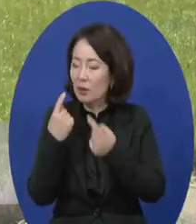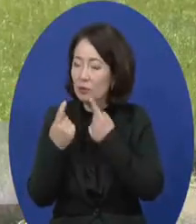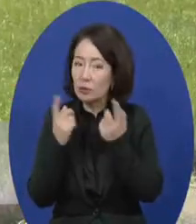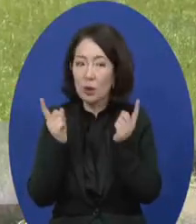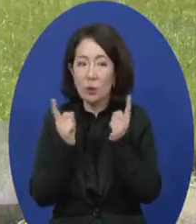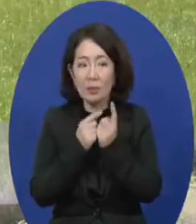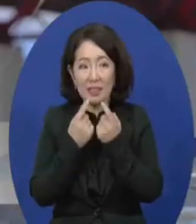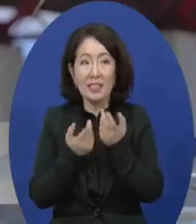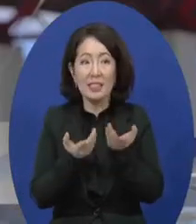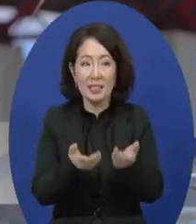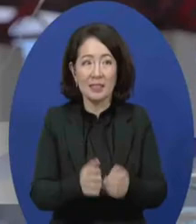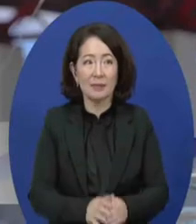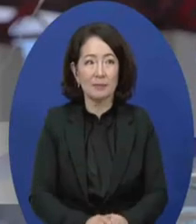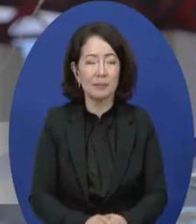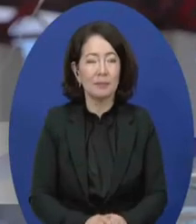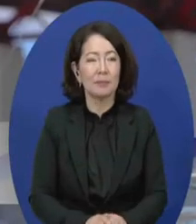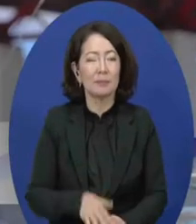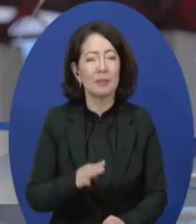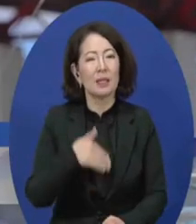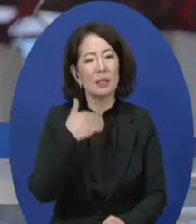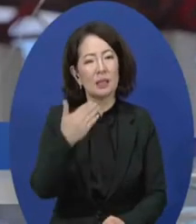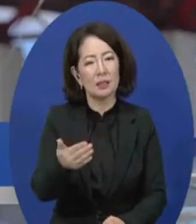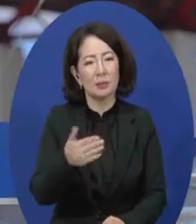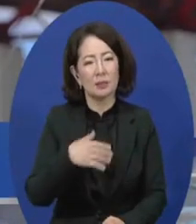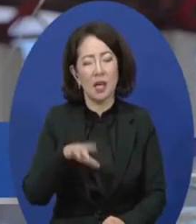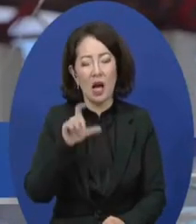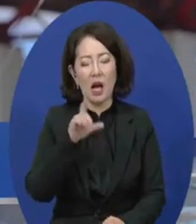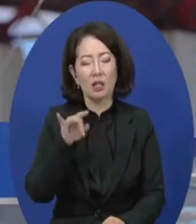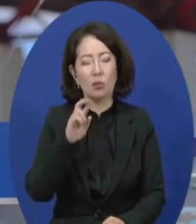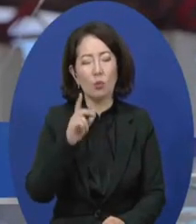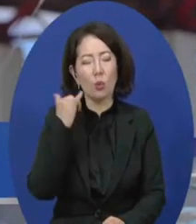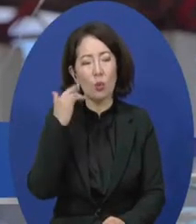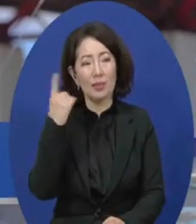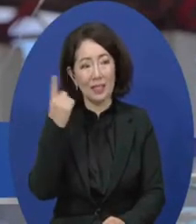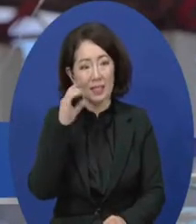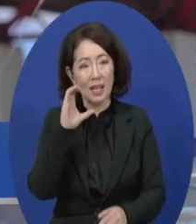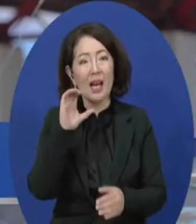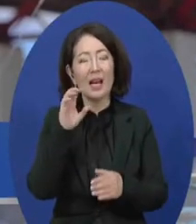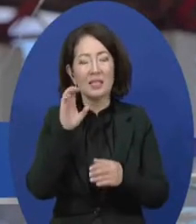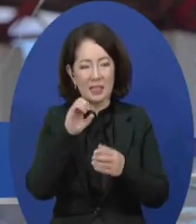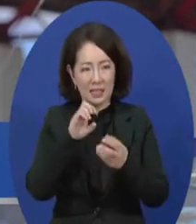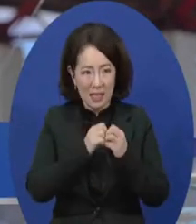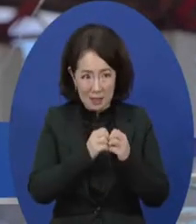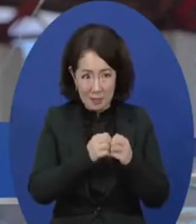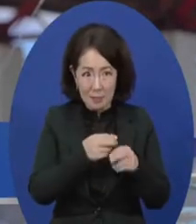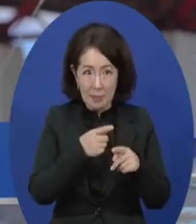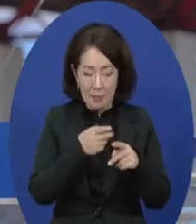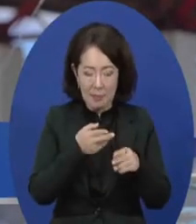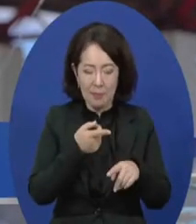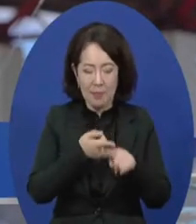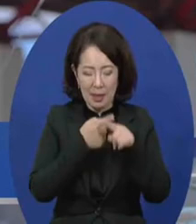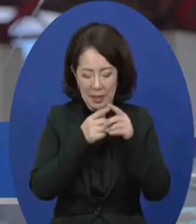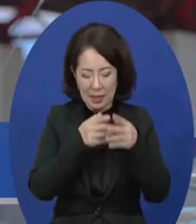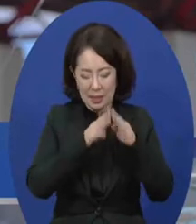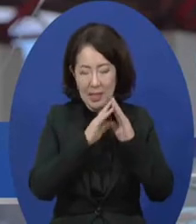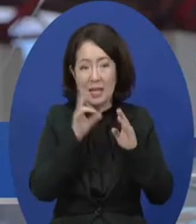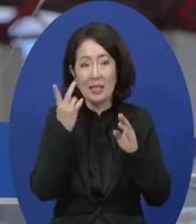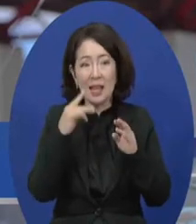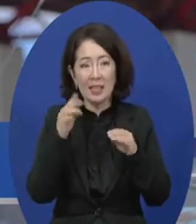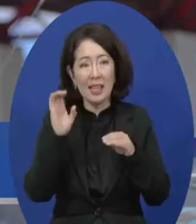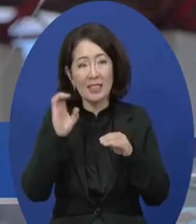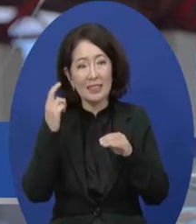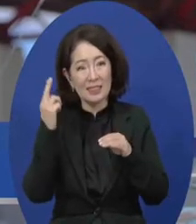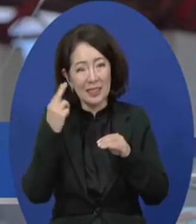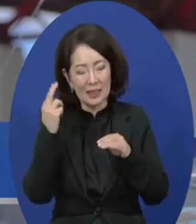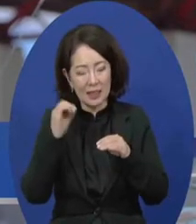үеэрээ хэлсэн юм. Цаашдаа хэдэн Эрдэнэ бүрэнгийн усан цахилгаан станцыг барина. Надаахын цахилгаан станцыг ашиглан